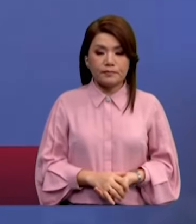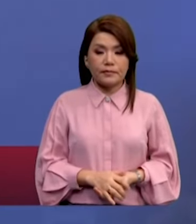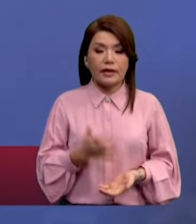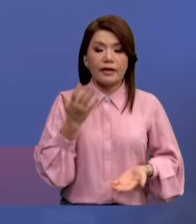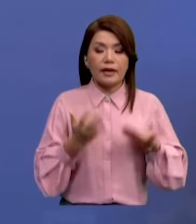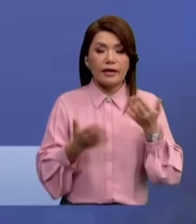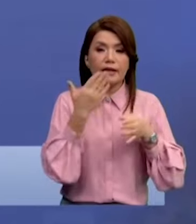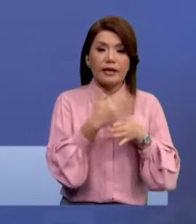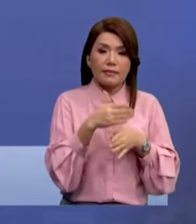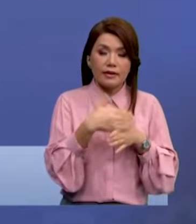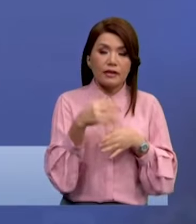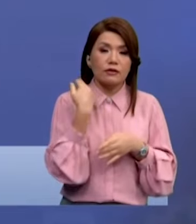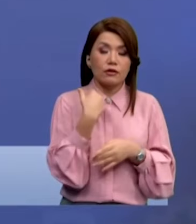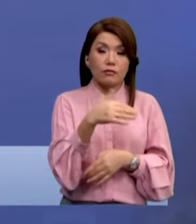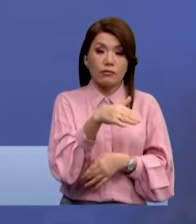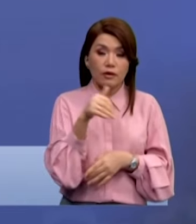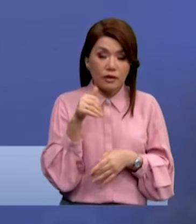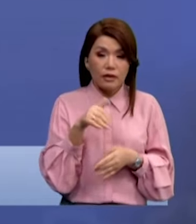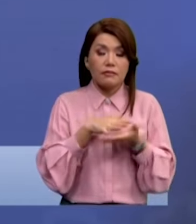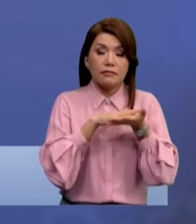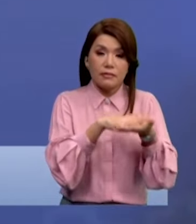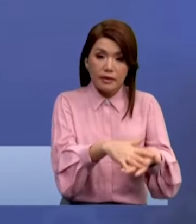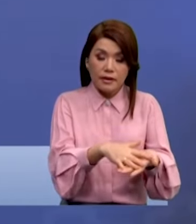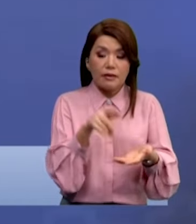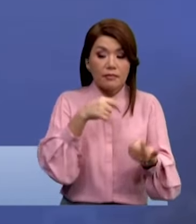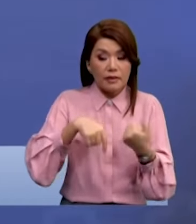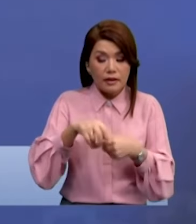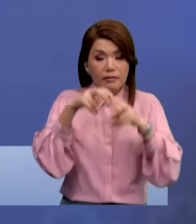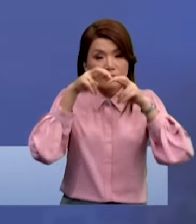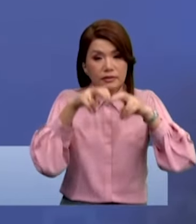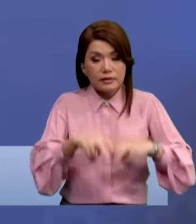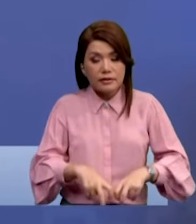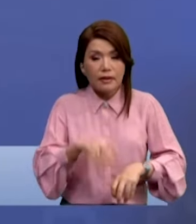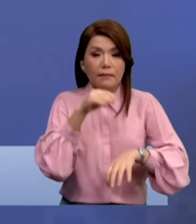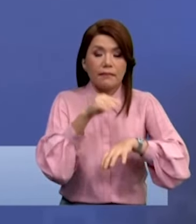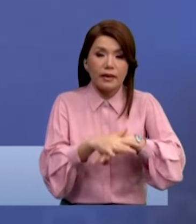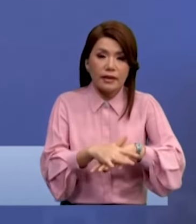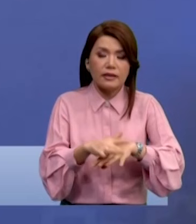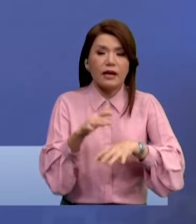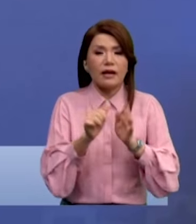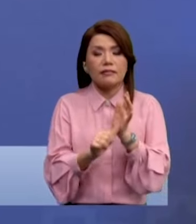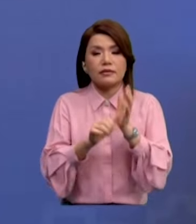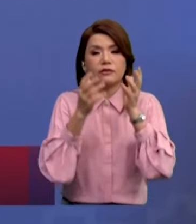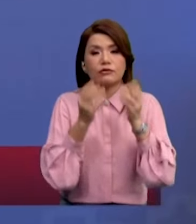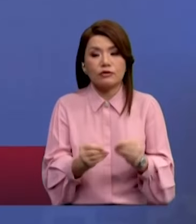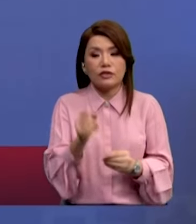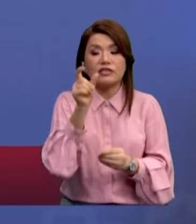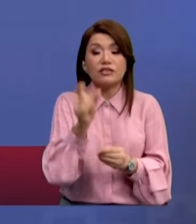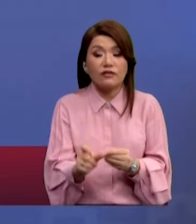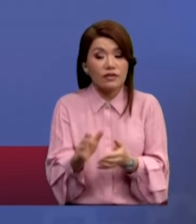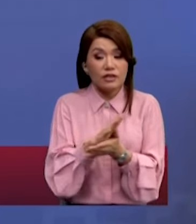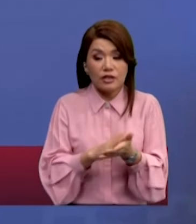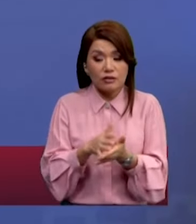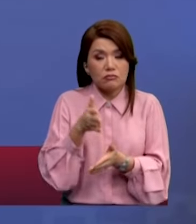Егер ипотекалық қарыз алушы өтініш берсе, және біз оны қарастырып жатқан кезде банктер 60 күн ішінде клиентке ешқандай